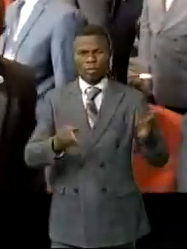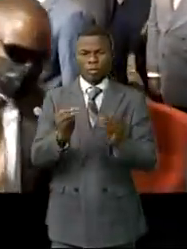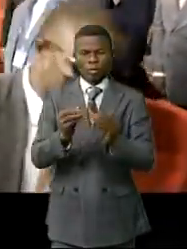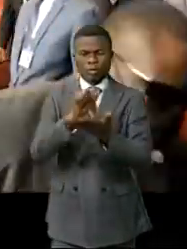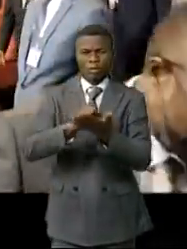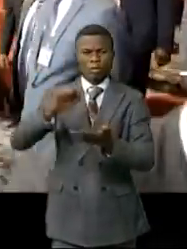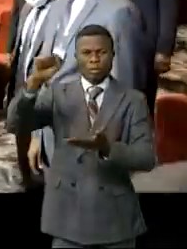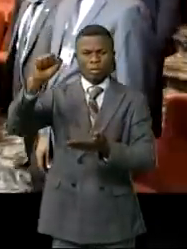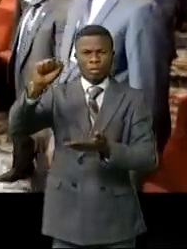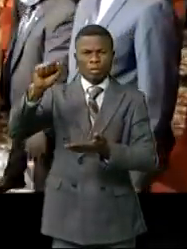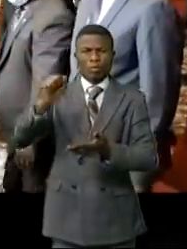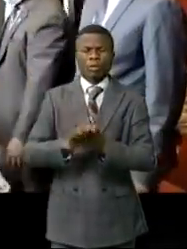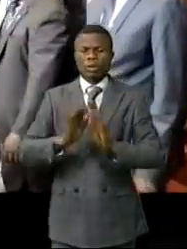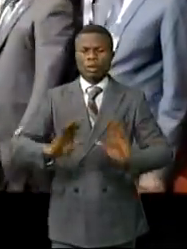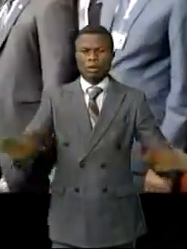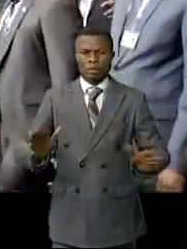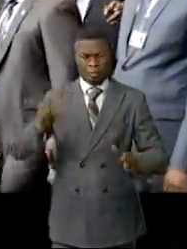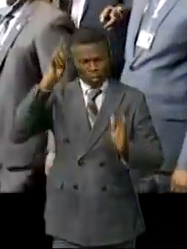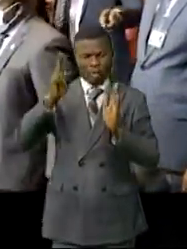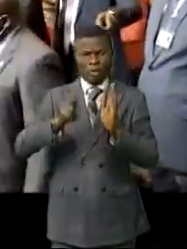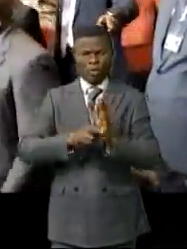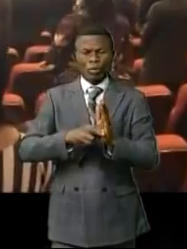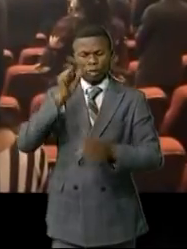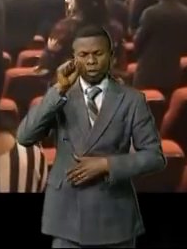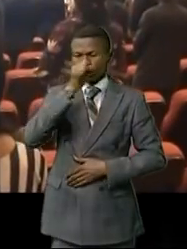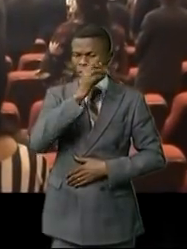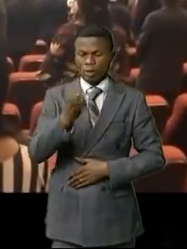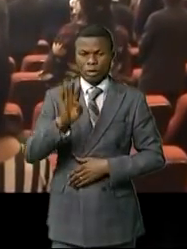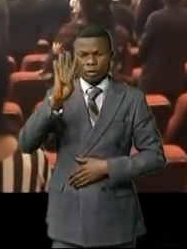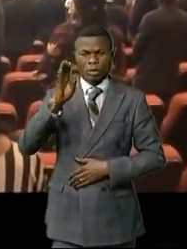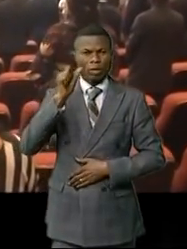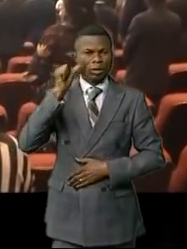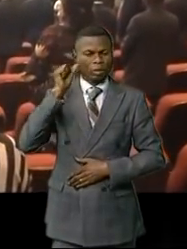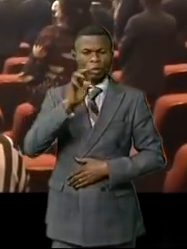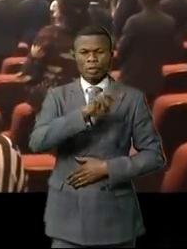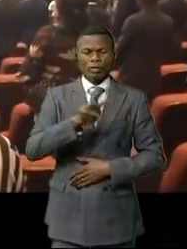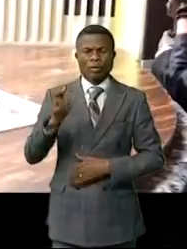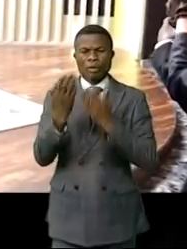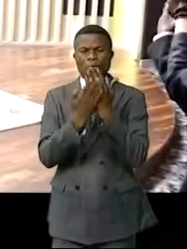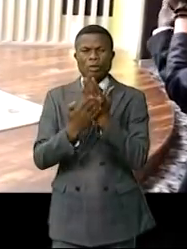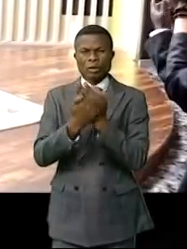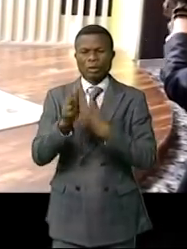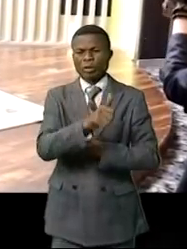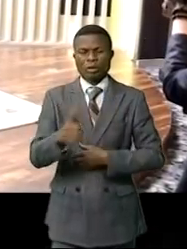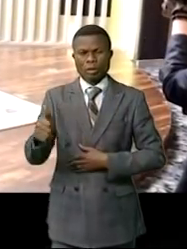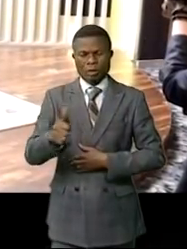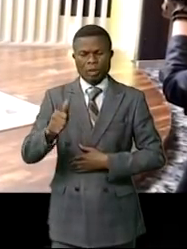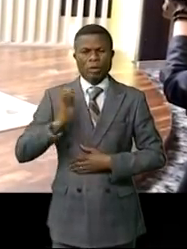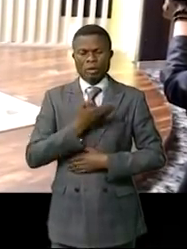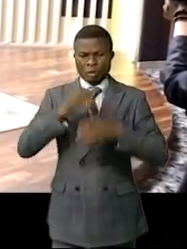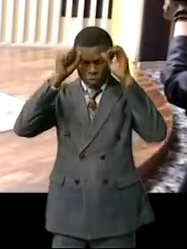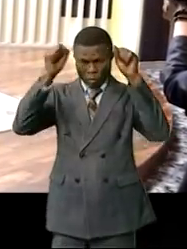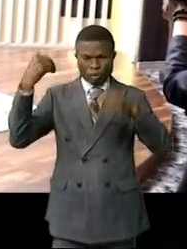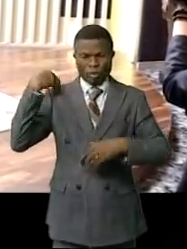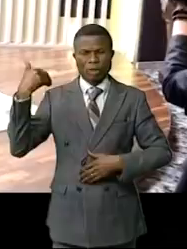séminaire pour l'excellence des capacités du gouvernement Samalou Kondé. Ce jeudi 22 juillet 2021, le président de la République, chef de